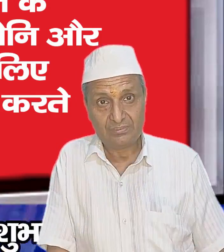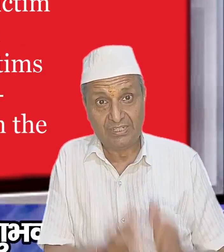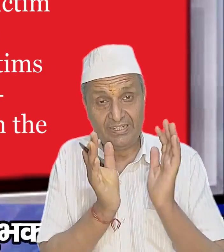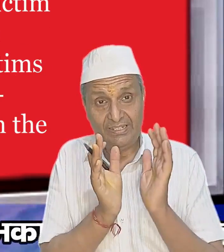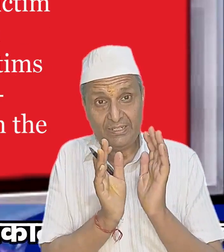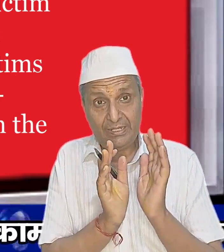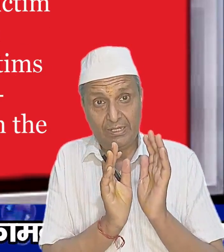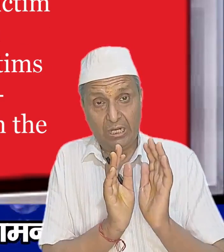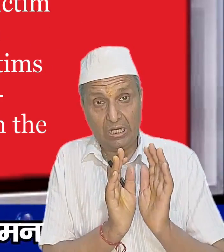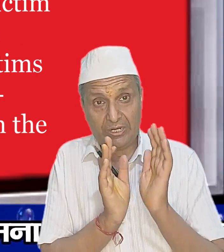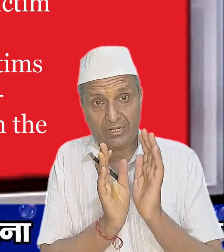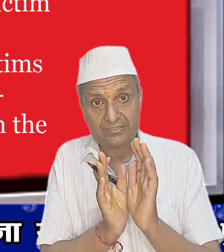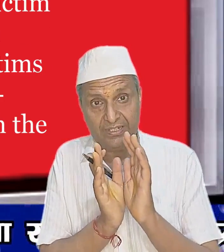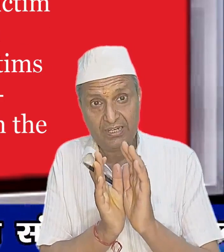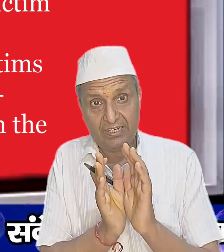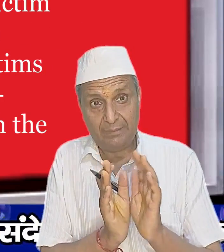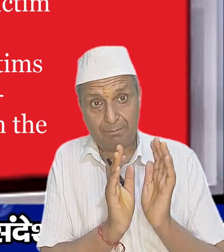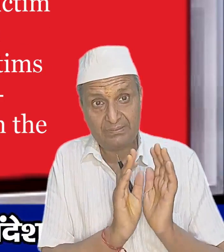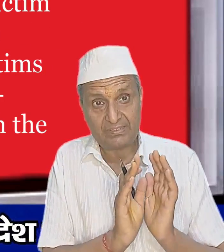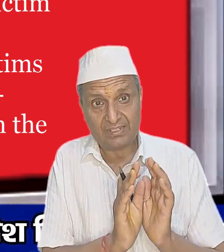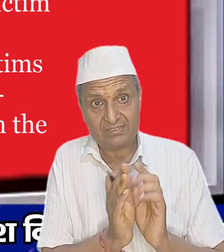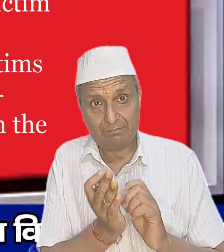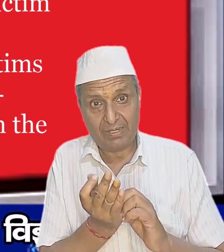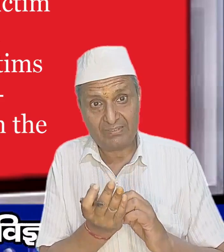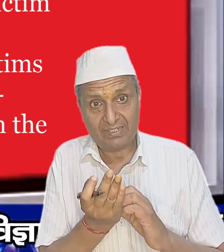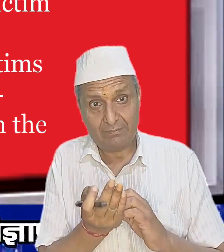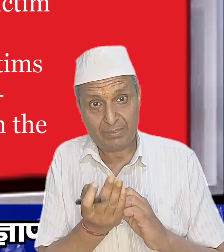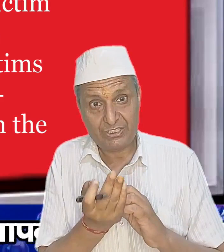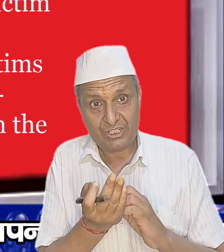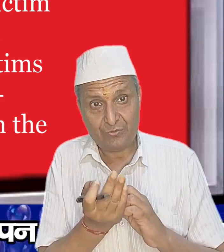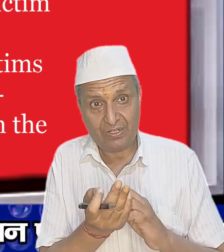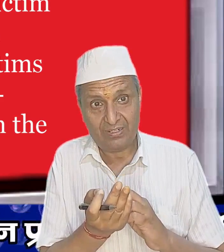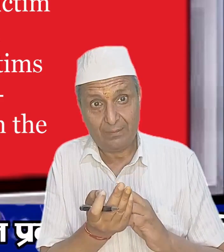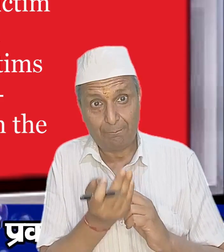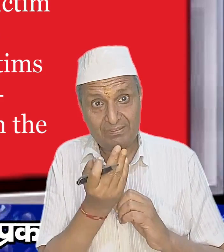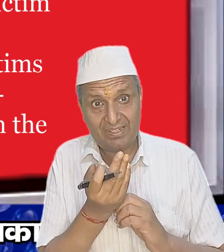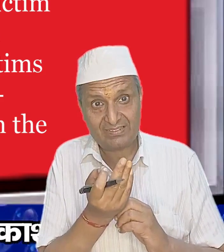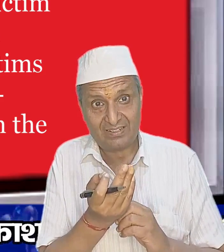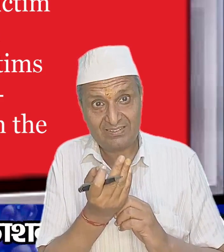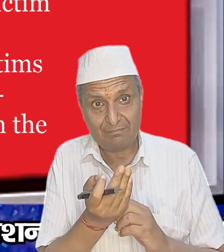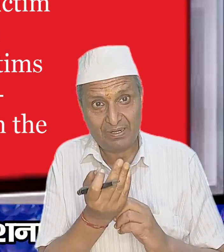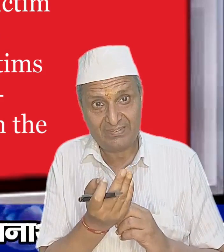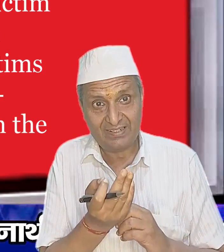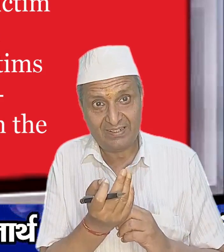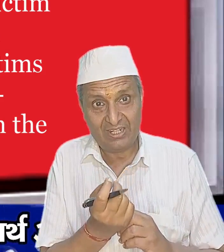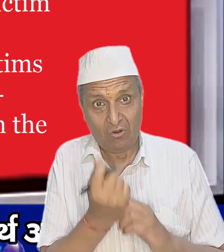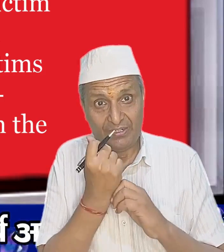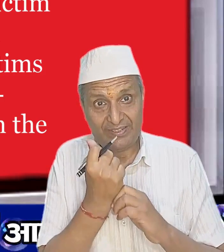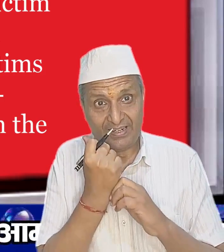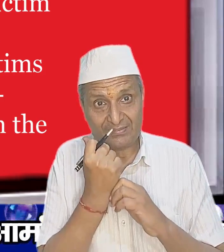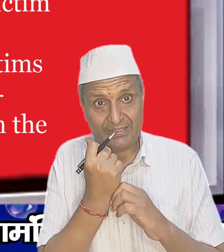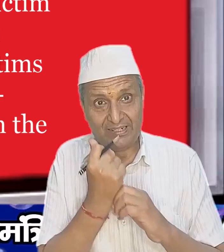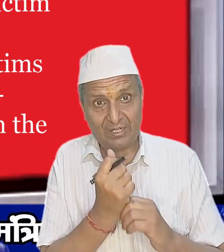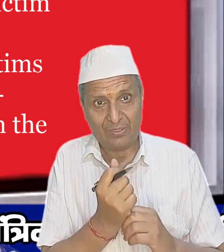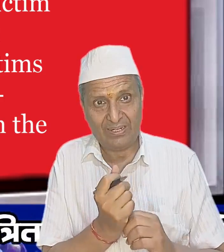युवा आज यह नहीं मान पाते हैं। और जब इस तरह की बातें नहीं मान पाती तो वह क्या कह पाएंगे आज के इतिहास के बारे में। आज हम आपके पास लाए हैं वहीं, अब आज